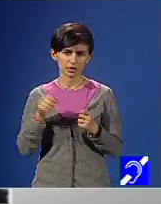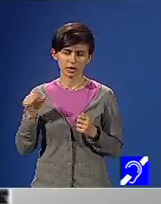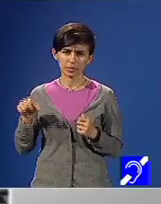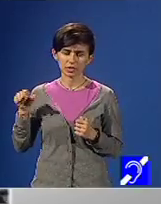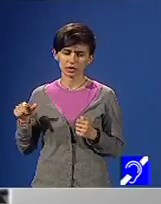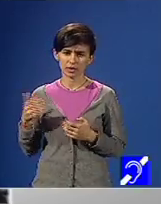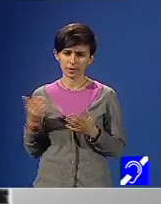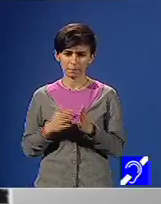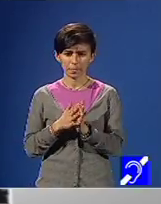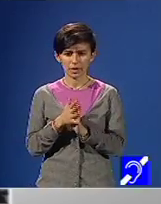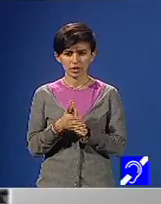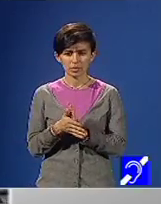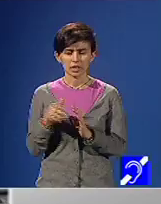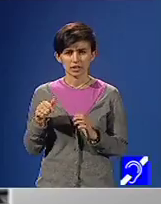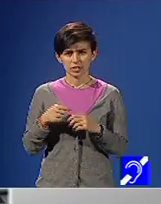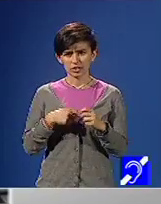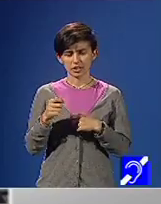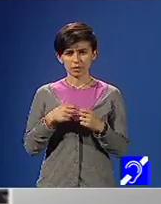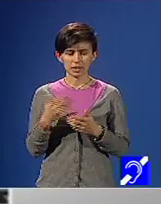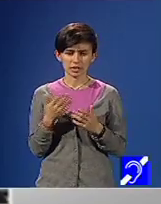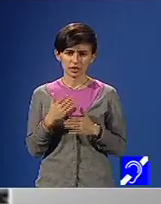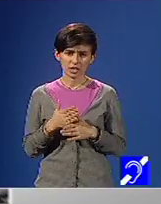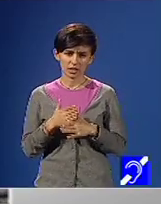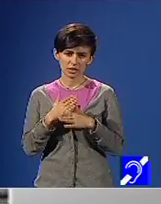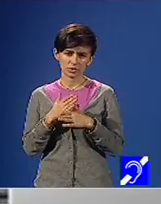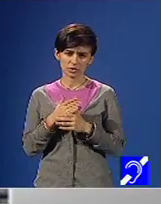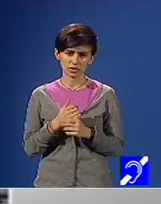s-au implicat în această campanie și care ne susțin